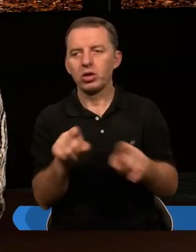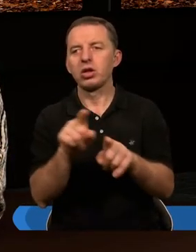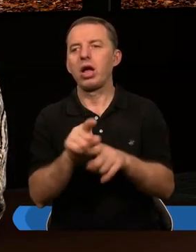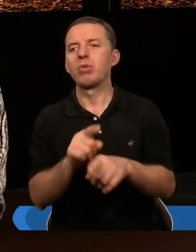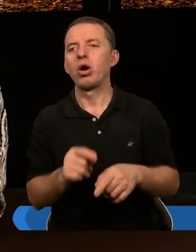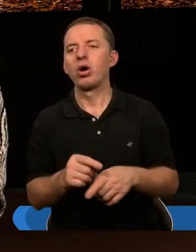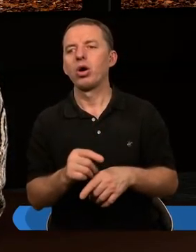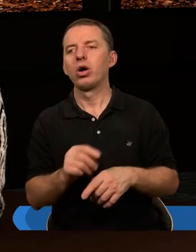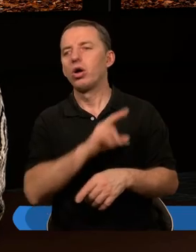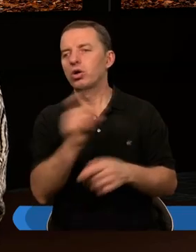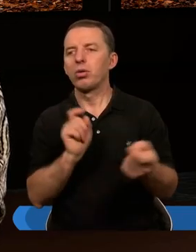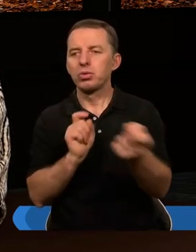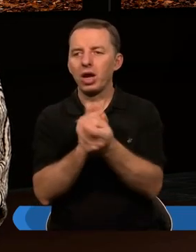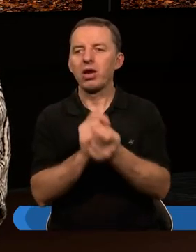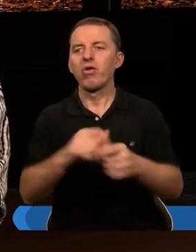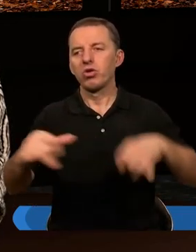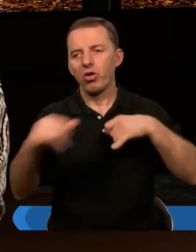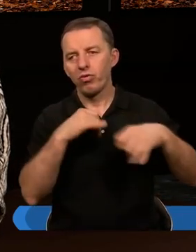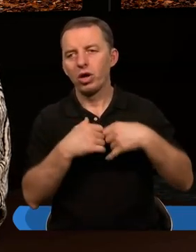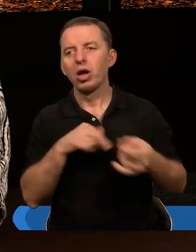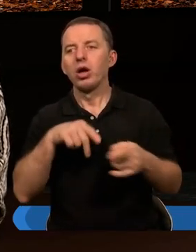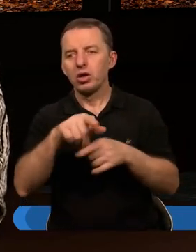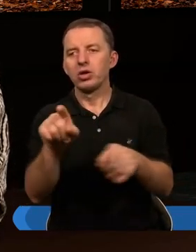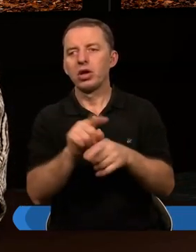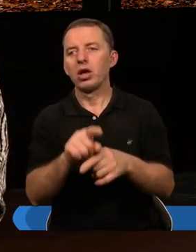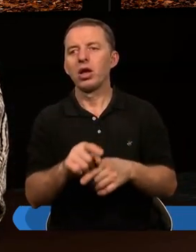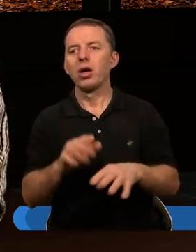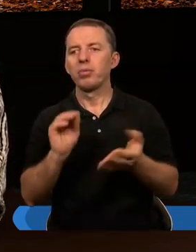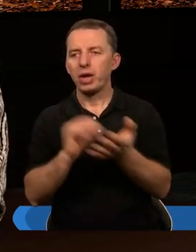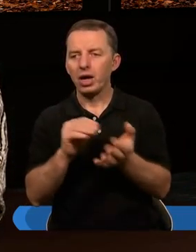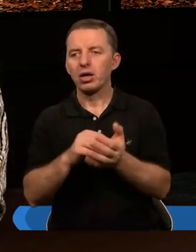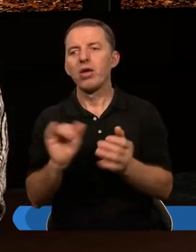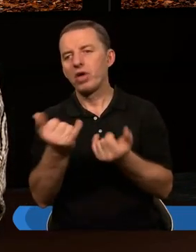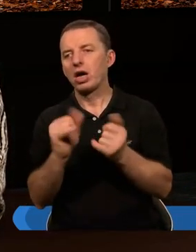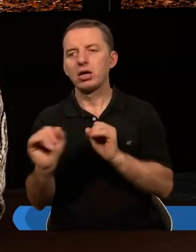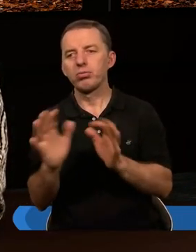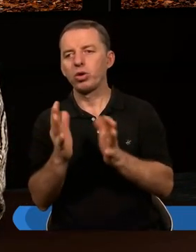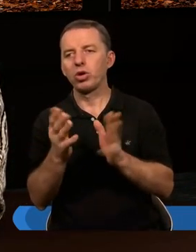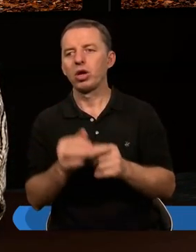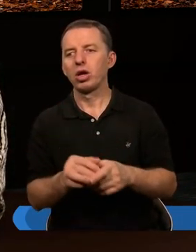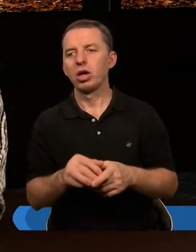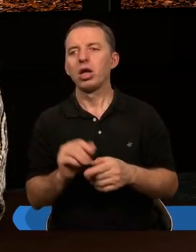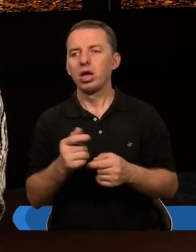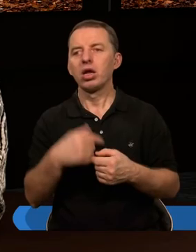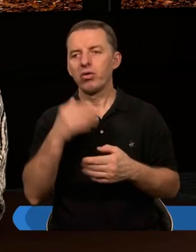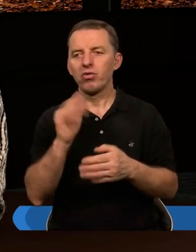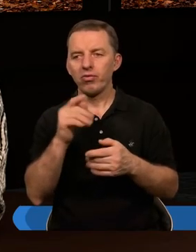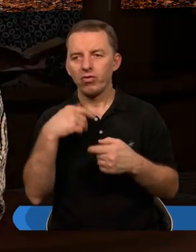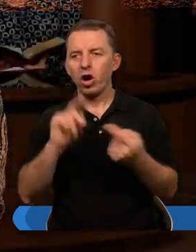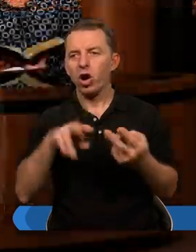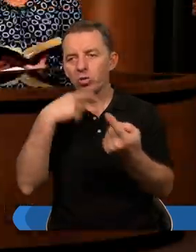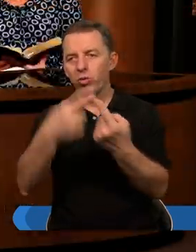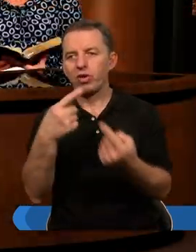to samo, czy sprzeciwiam się władzy. To idę też politycznie w jakiś tam sposób odpowiadać.